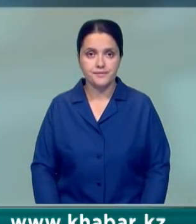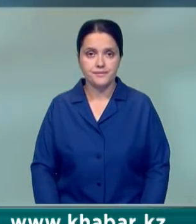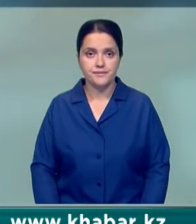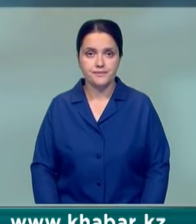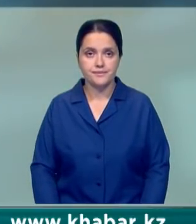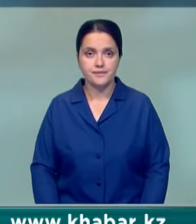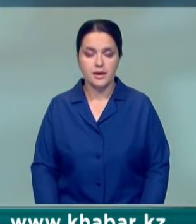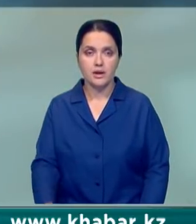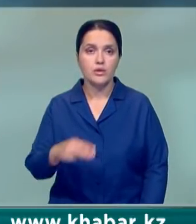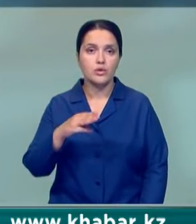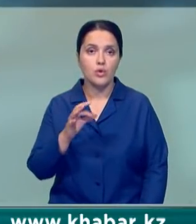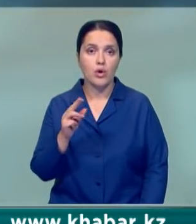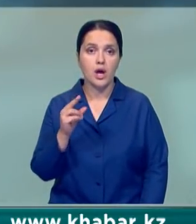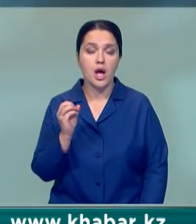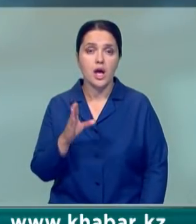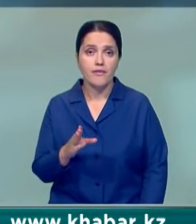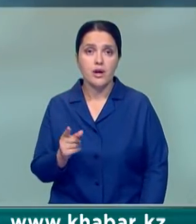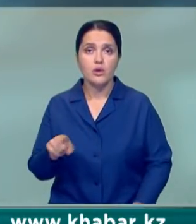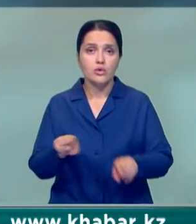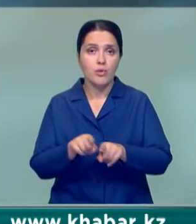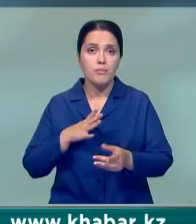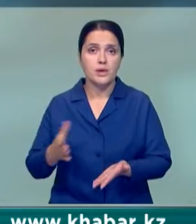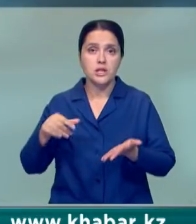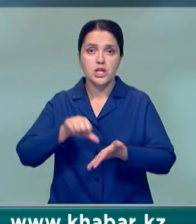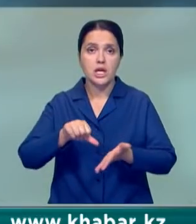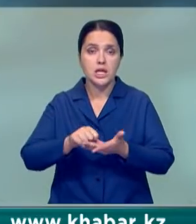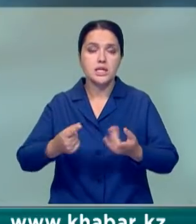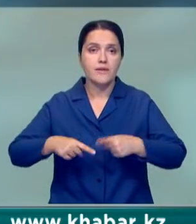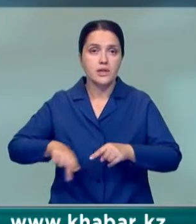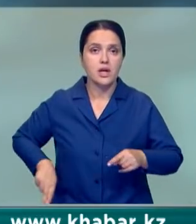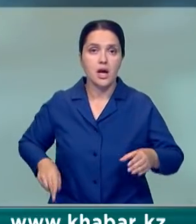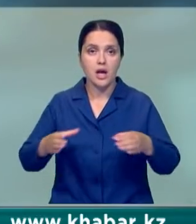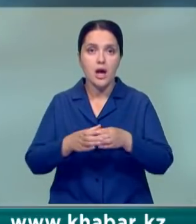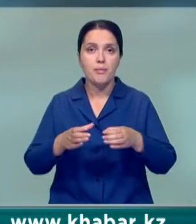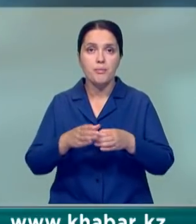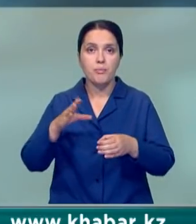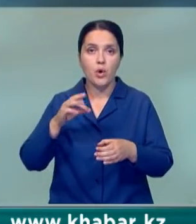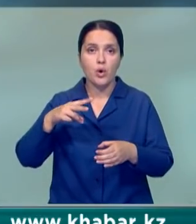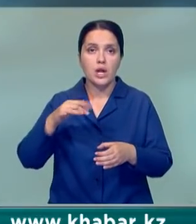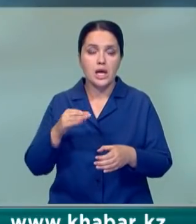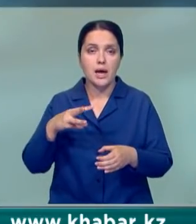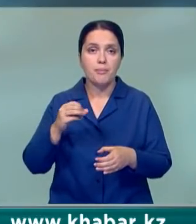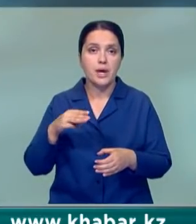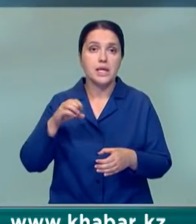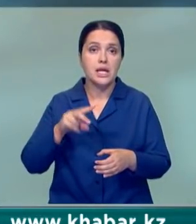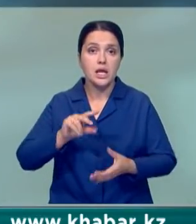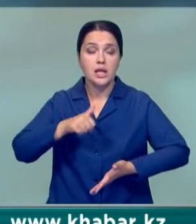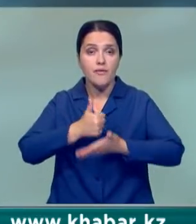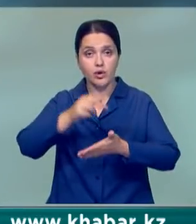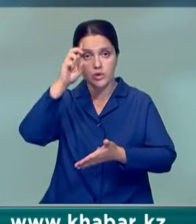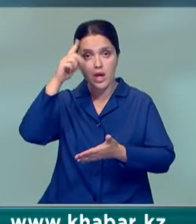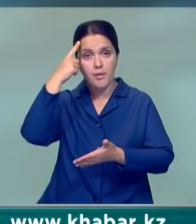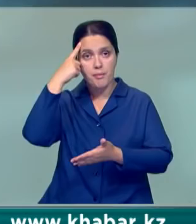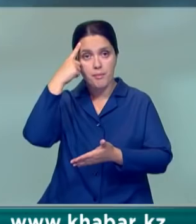касым-жомарт токаев также принял члена совета директоров компании полиметалл игоря финогенова глава государства